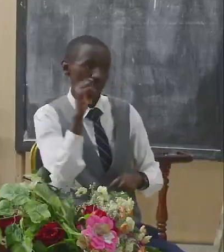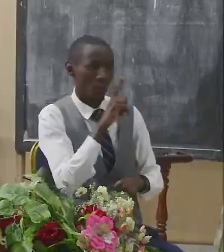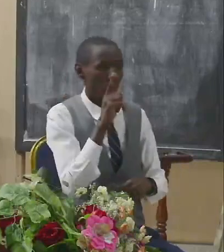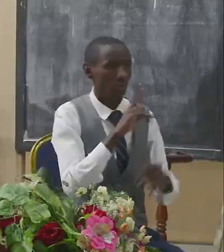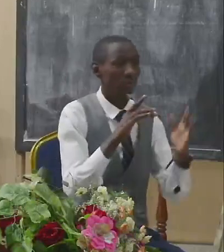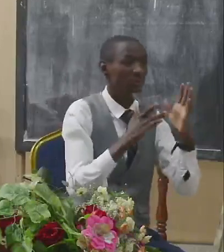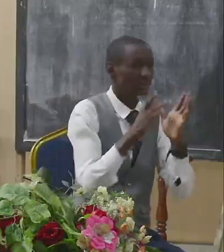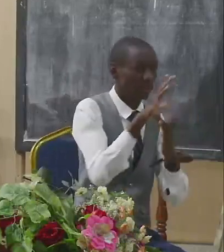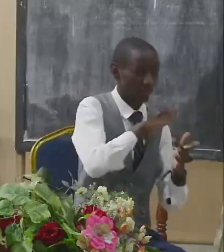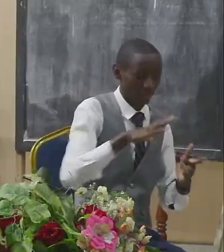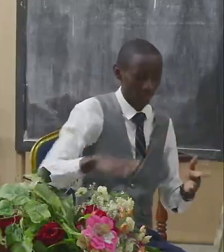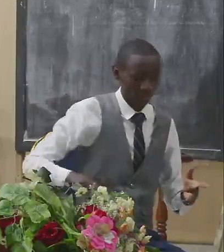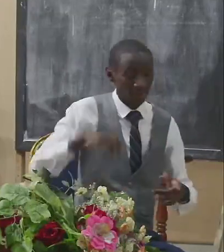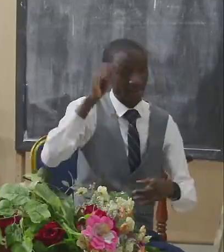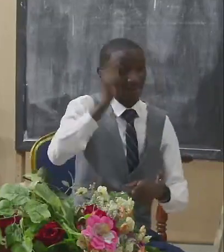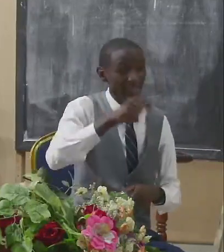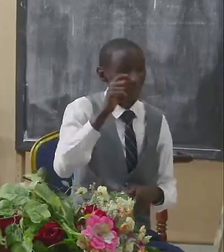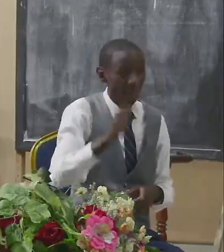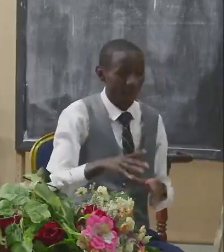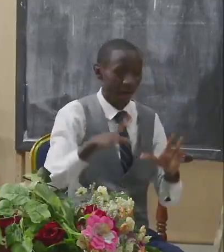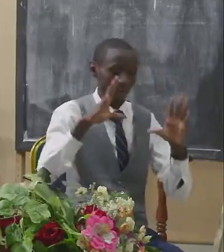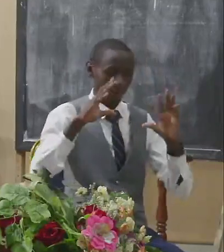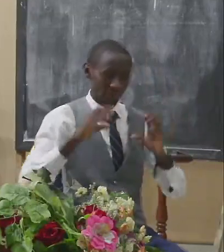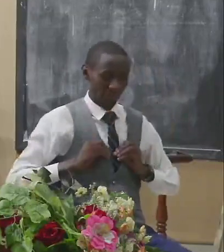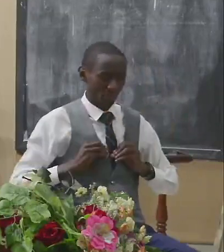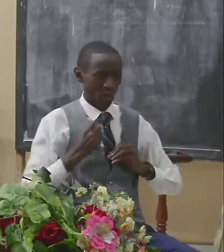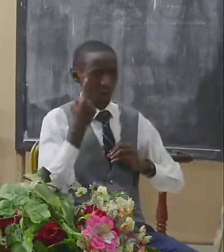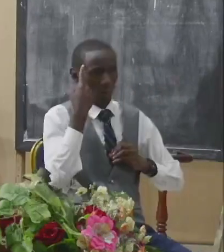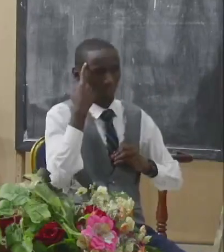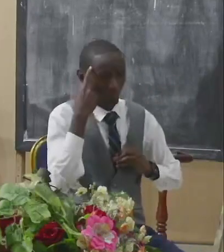Jo Yesu Kristo. Devrait accepter. Alipashwa kubali.